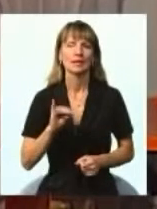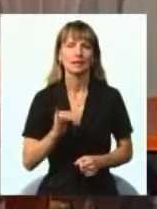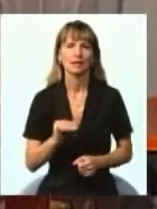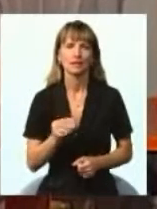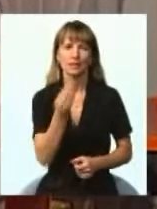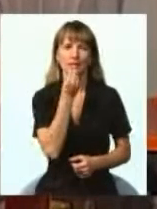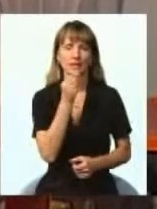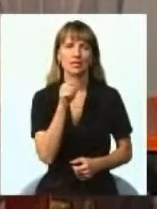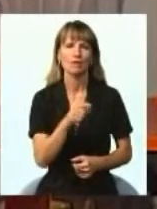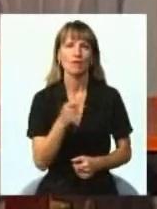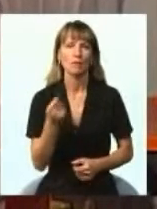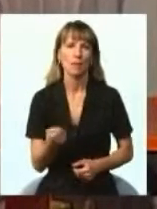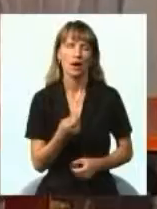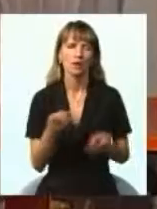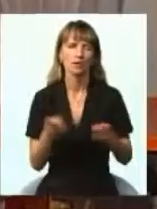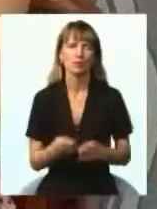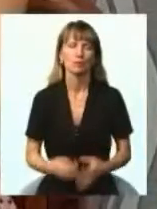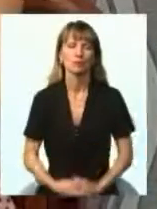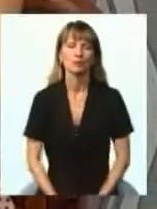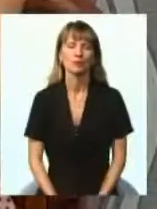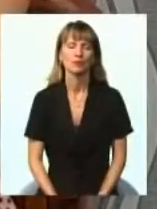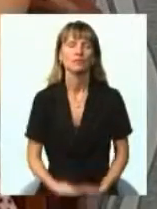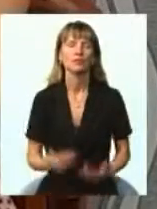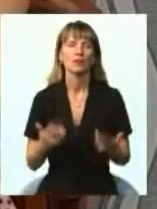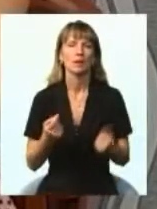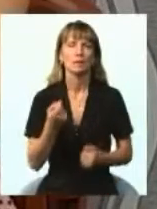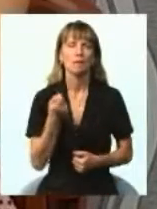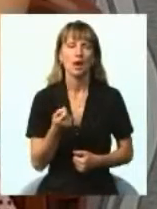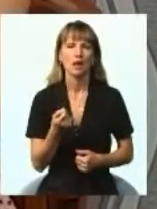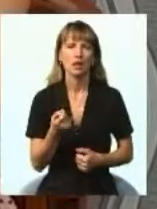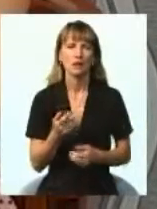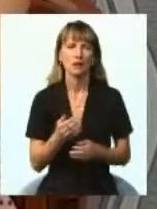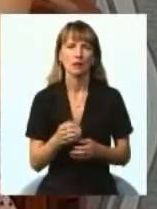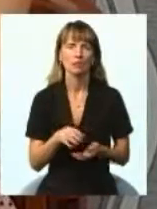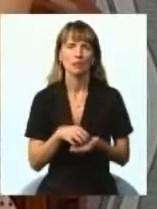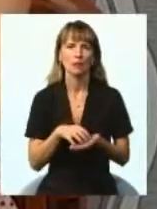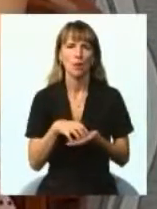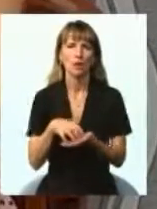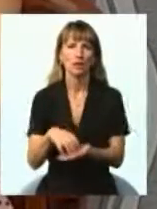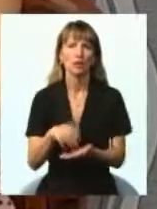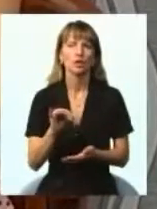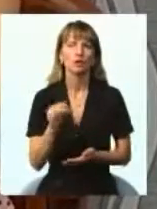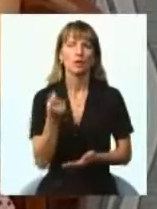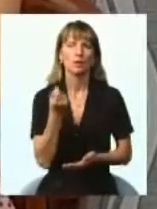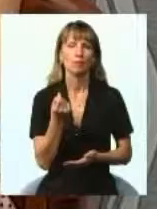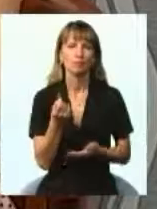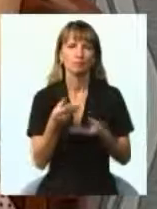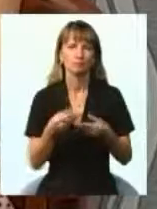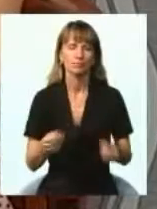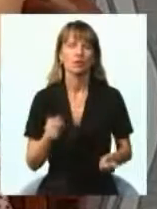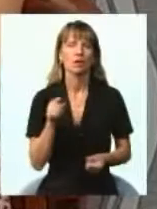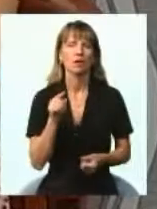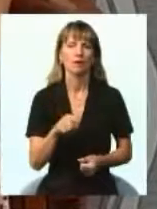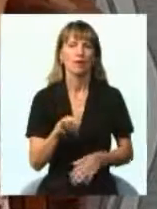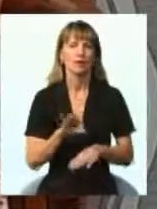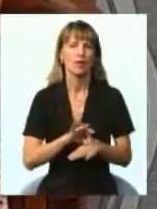їсти його не дуже багато. Так, маленькими порціями, і то, щоб воно трішки підтало. Тоді ви не захворієте